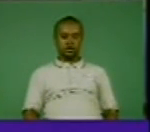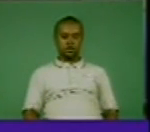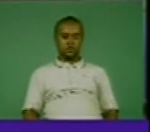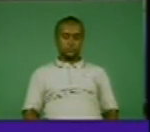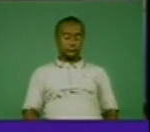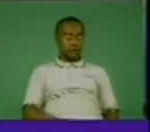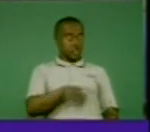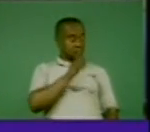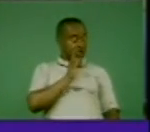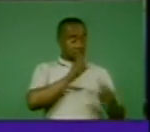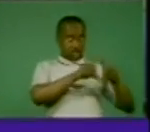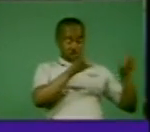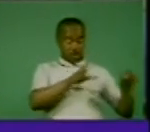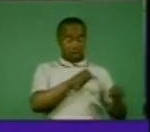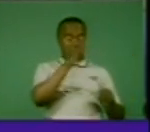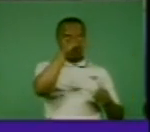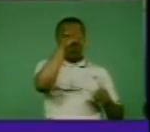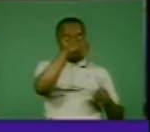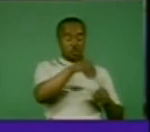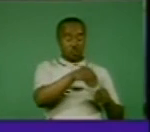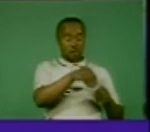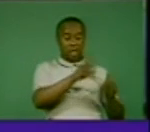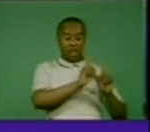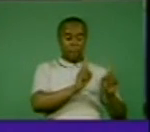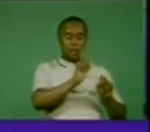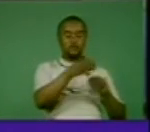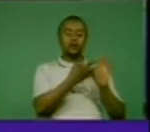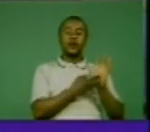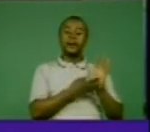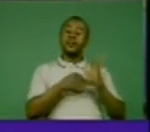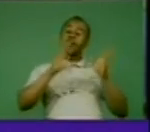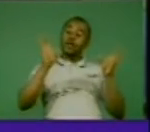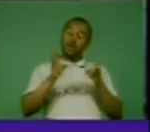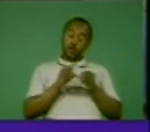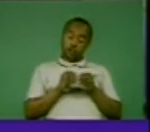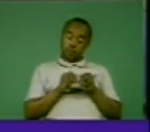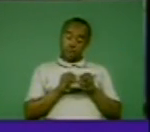8. Jumla ya kura za ndio ilikuwa kura 146.